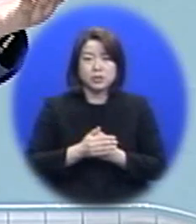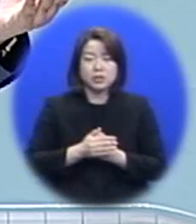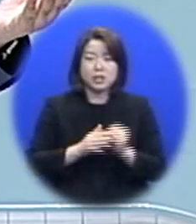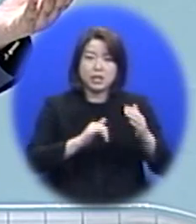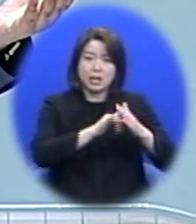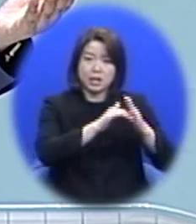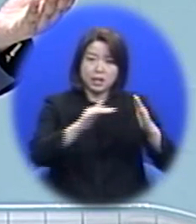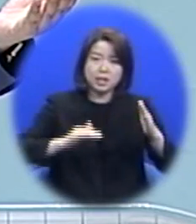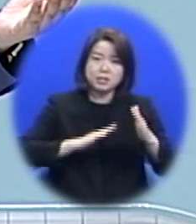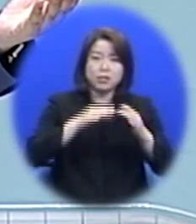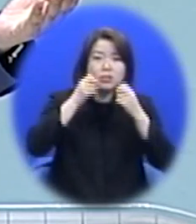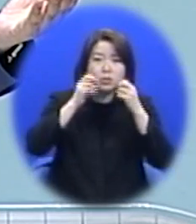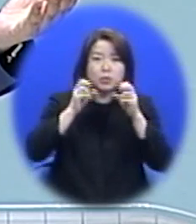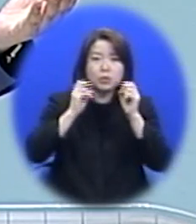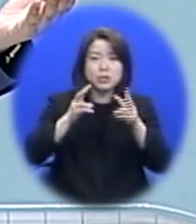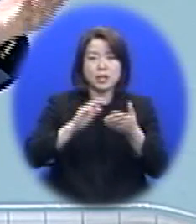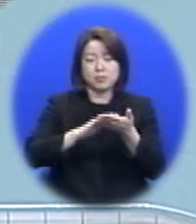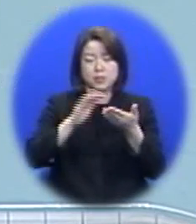가정 선교사.